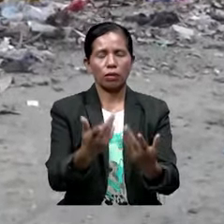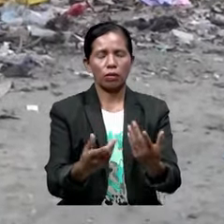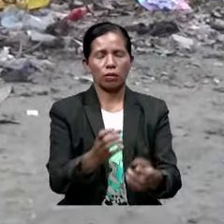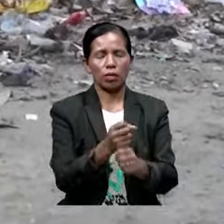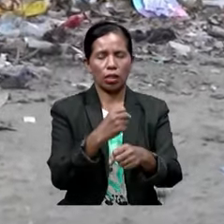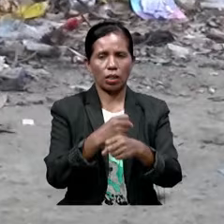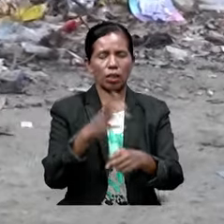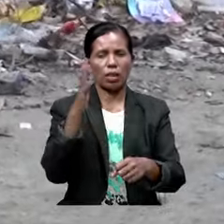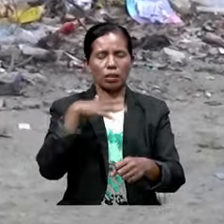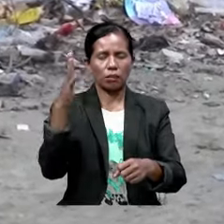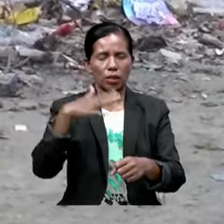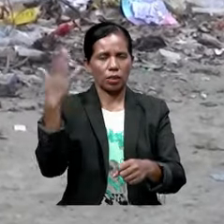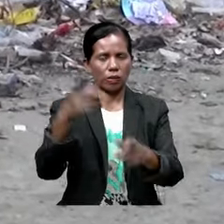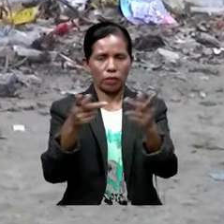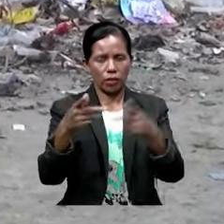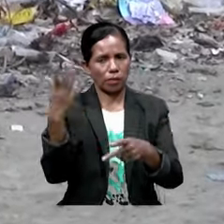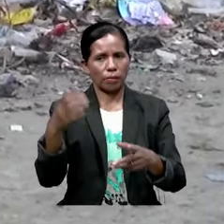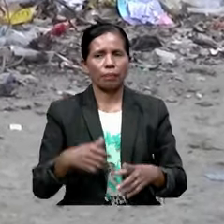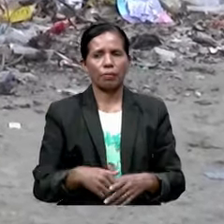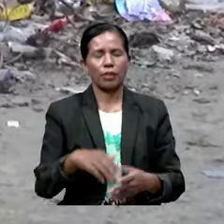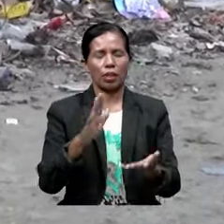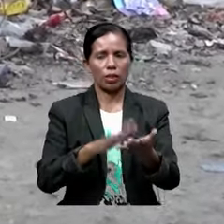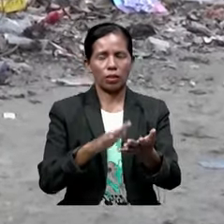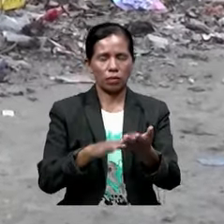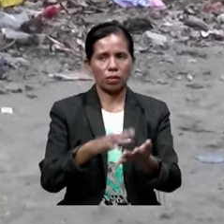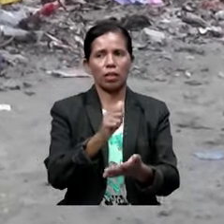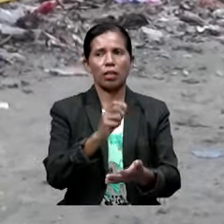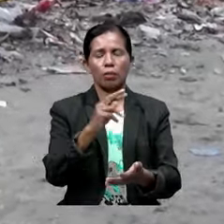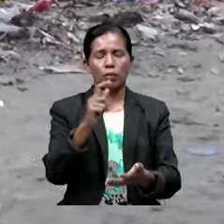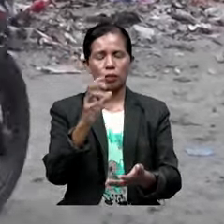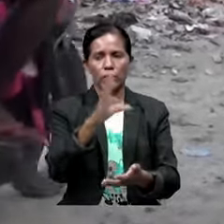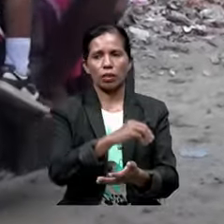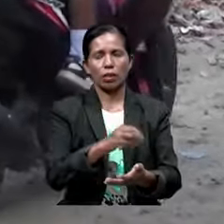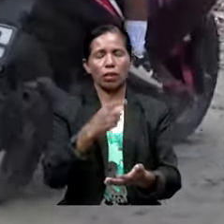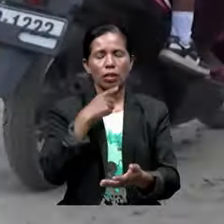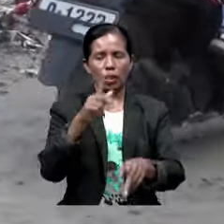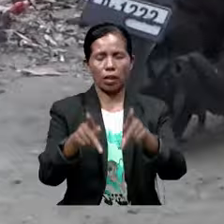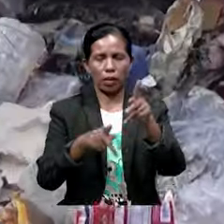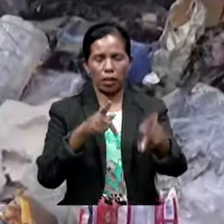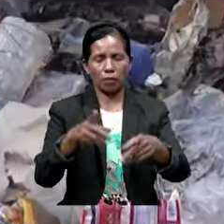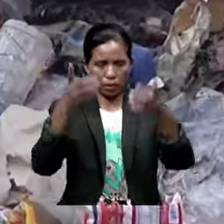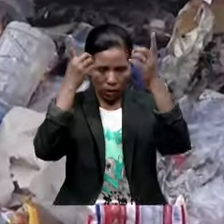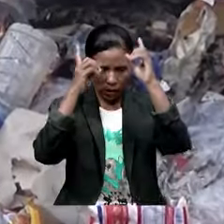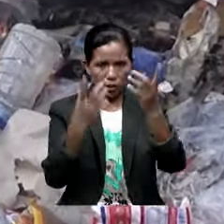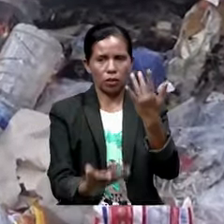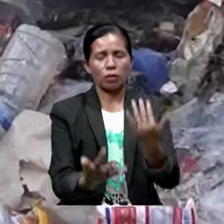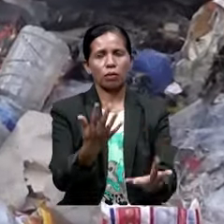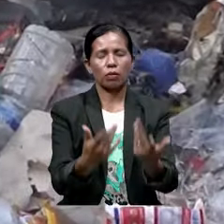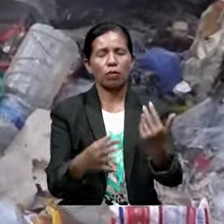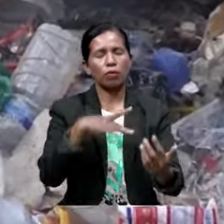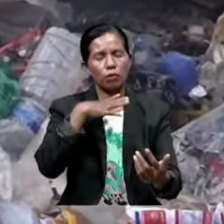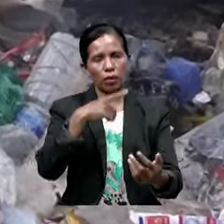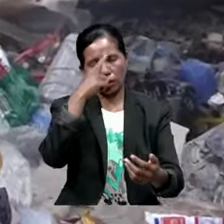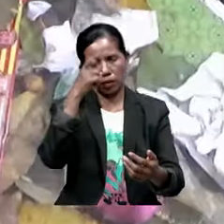provoka lalar barak iha area refere. Koordinator sekolah preskolar Aimutin lamenta ho atitudi ema nebe desidi sunu lisu iha are refere